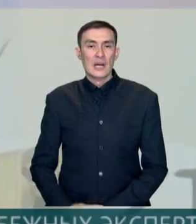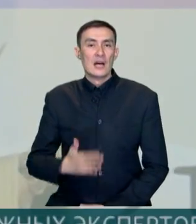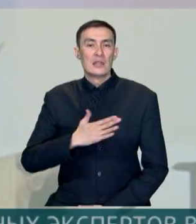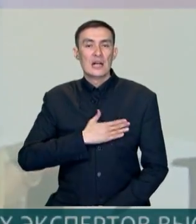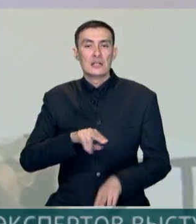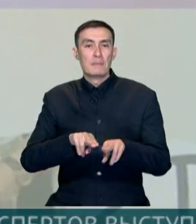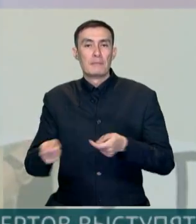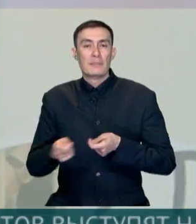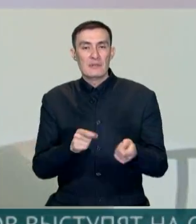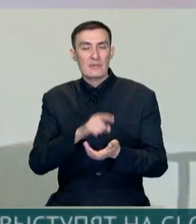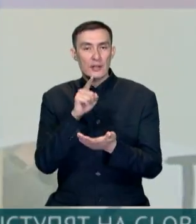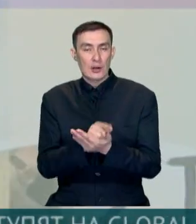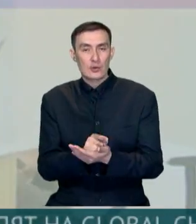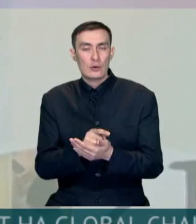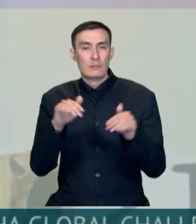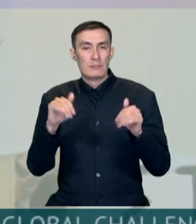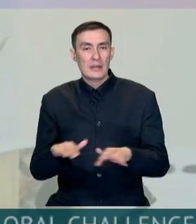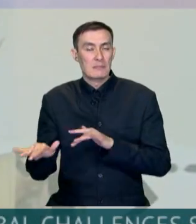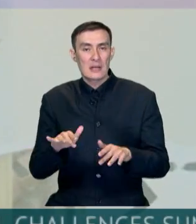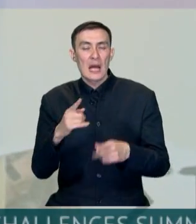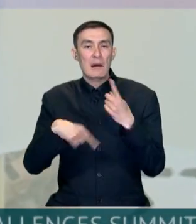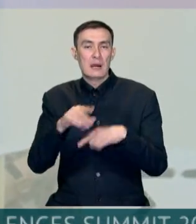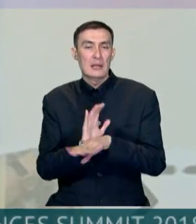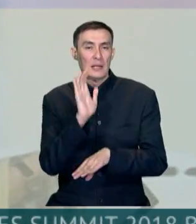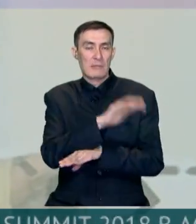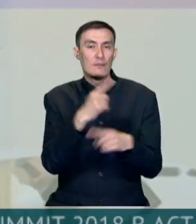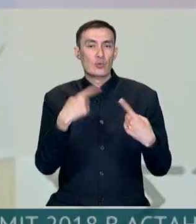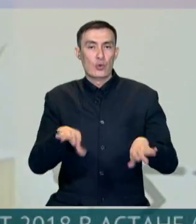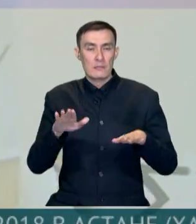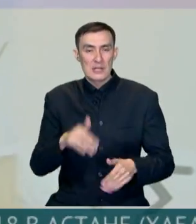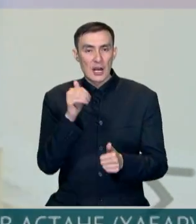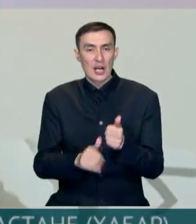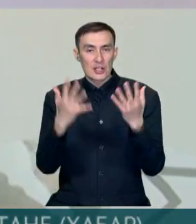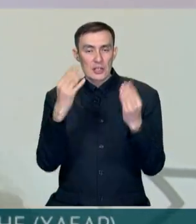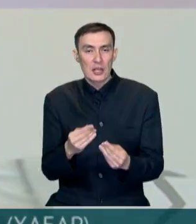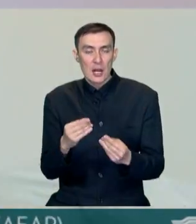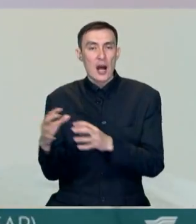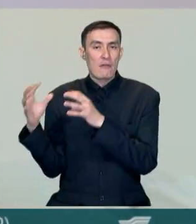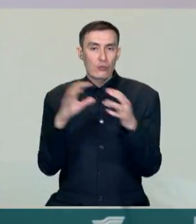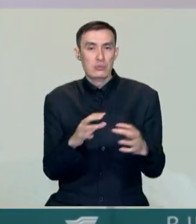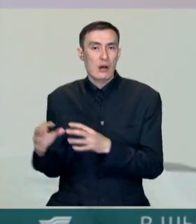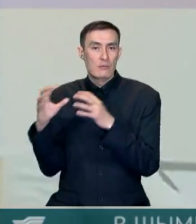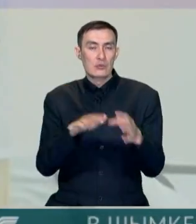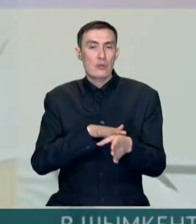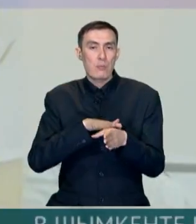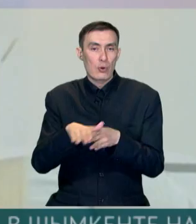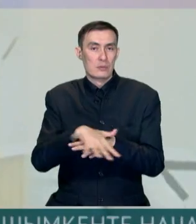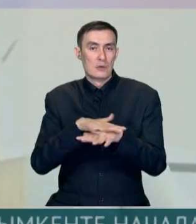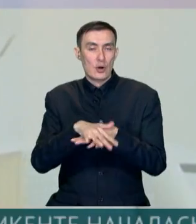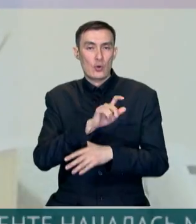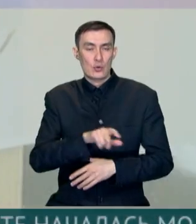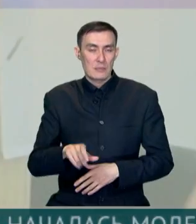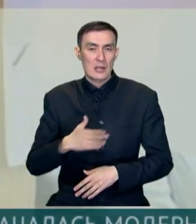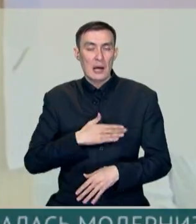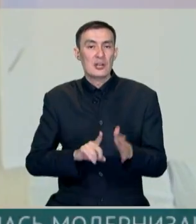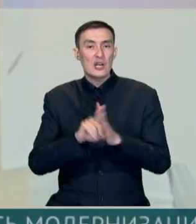Наше правительство должно принять меры и отправить мигрантов в другое место. Каждый день прибывают автобусы, полностью заполненные людьми.